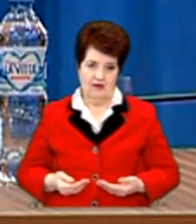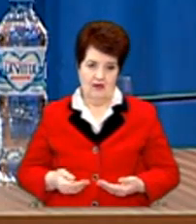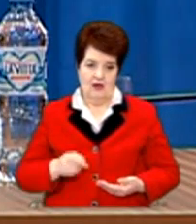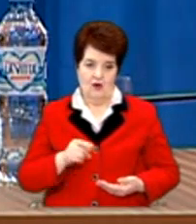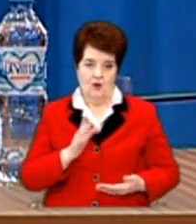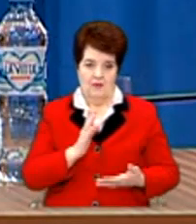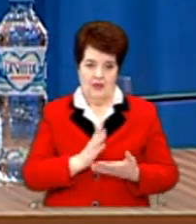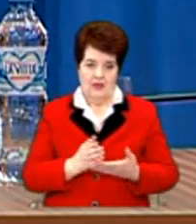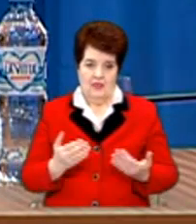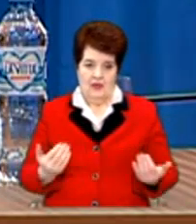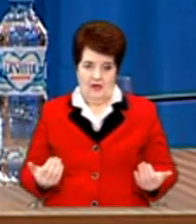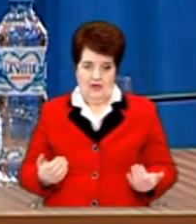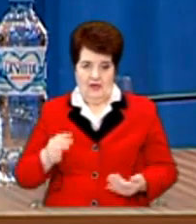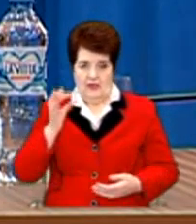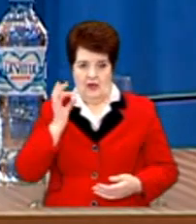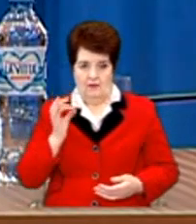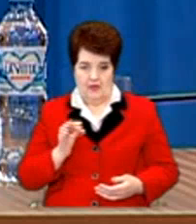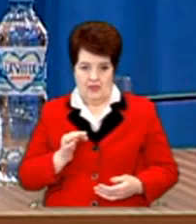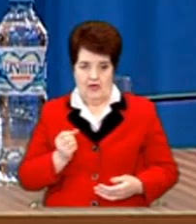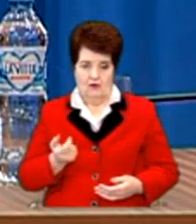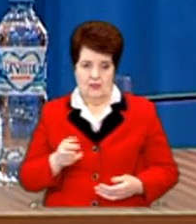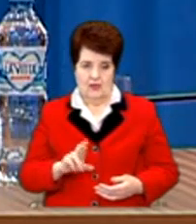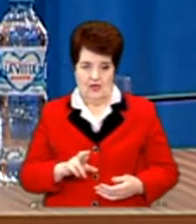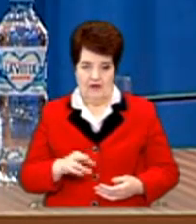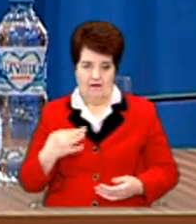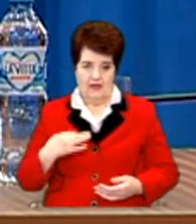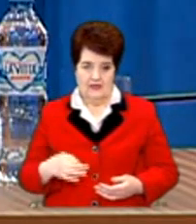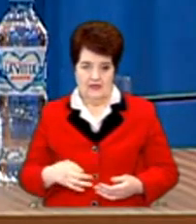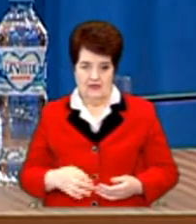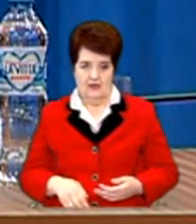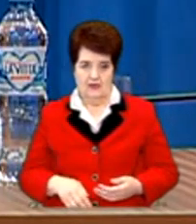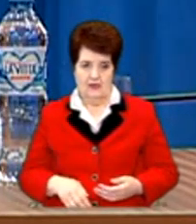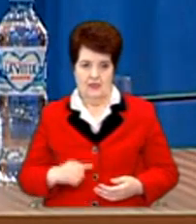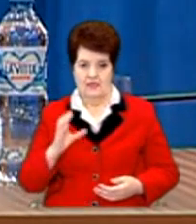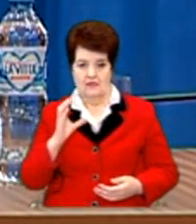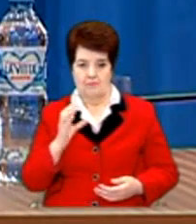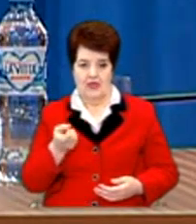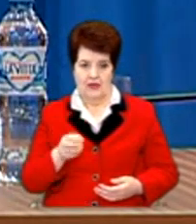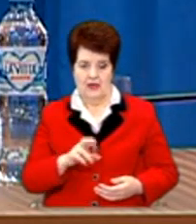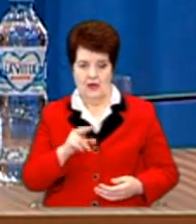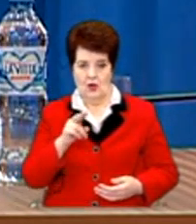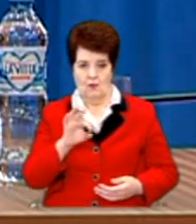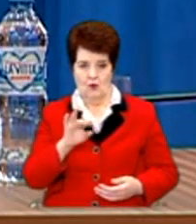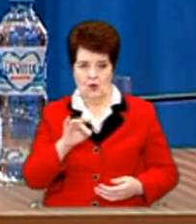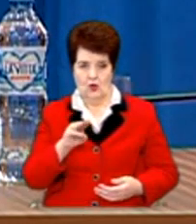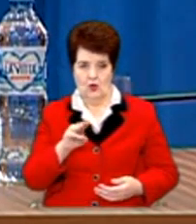cum este la ora actuală în Germania, Austria, Franța, Spania, Portugalia,